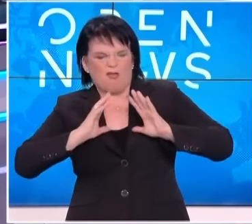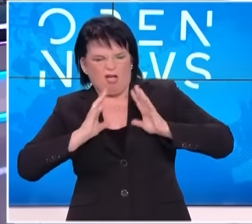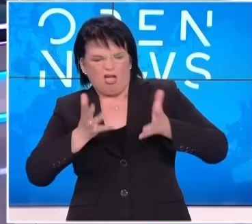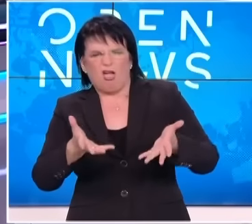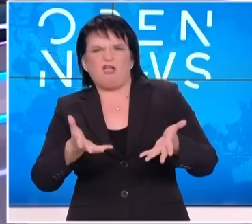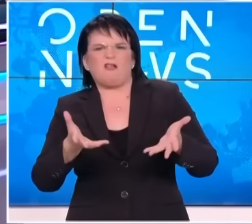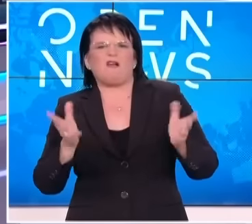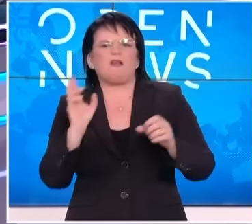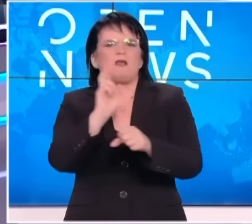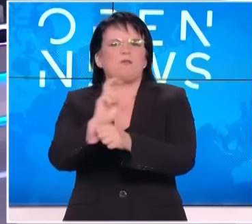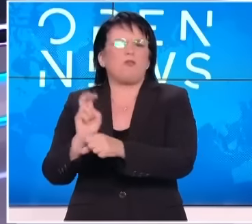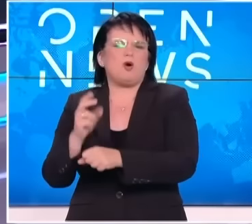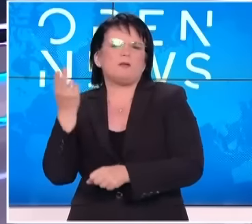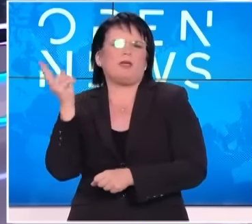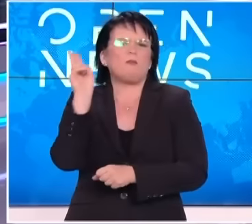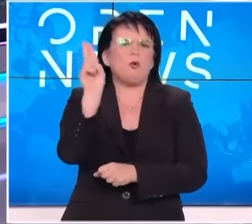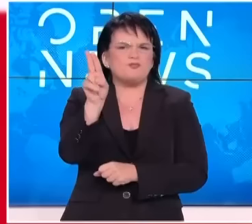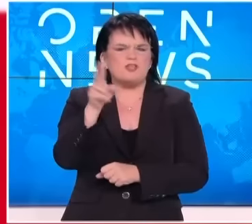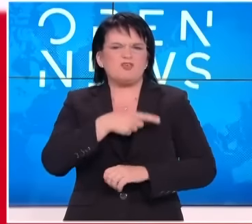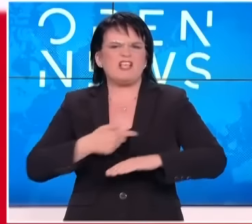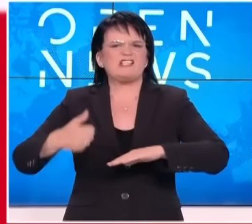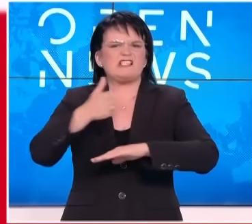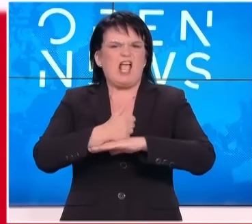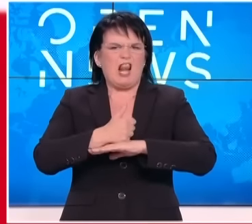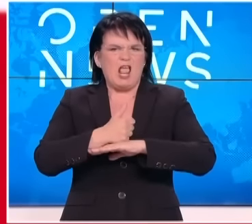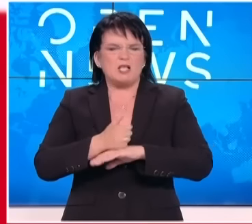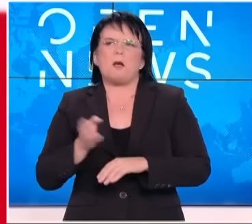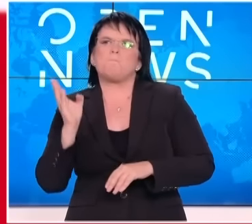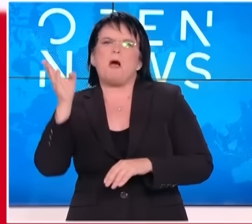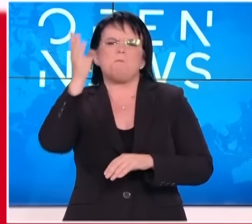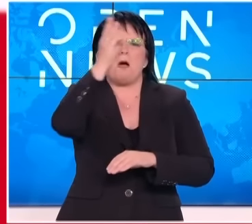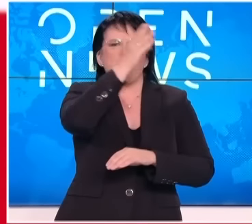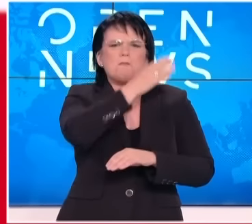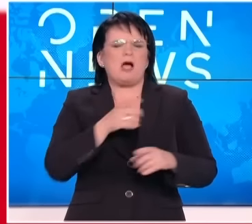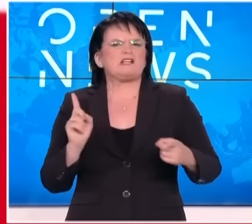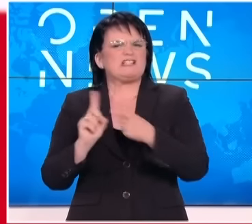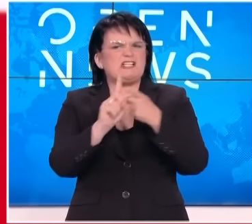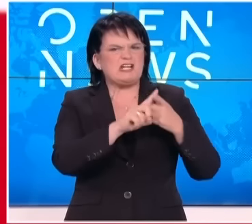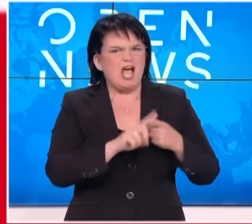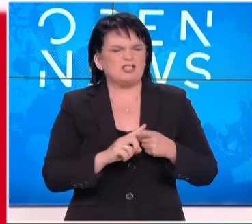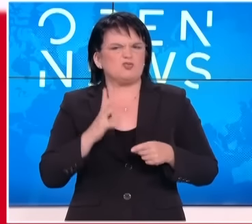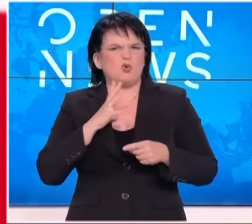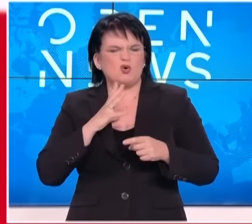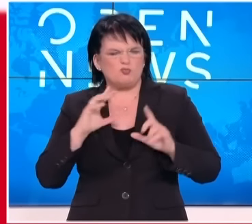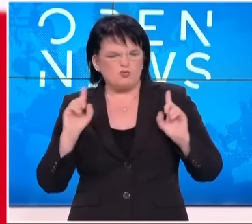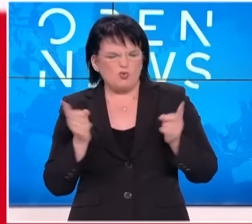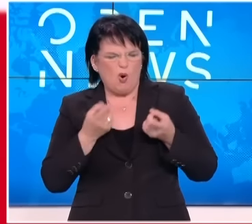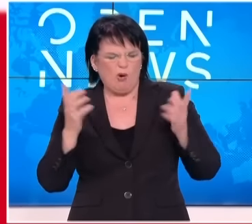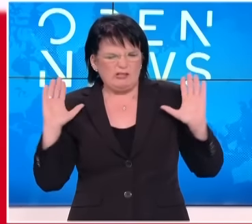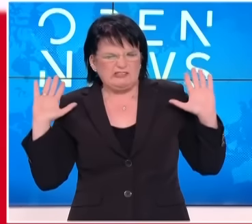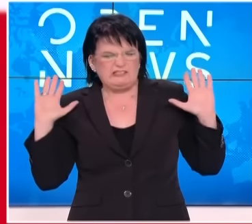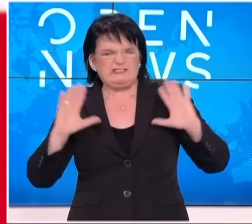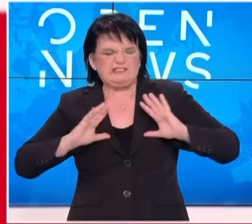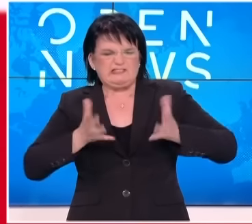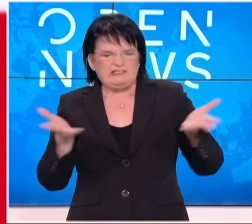και οι υπόλοιποι υποψήφιοι και τα στελέχη του κόμματος σε όλες τις περιοδείες μας και τις συναντήσεις με με ανθρώπους τους ενδιαφέρουν τα